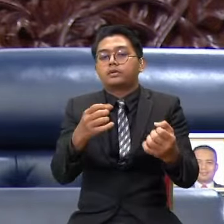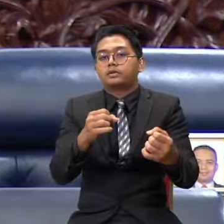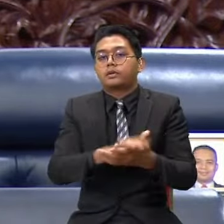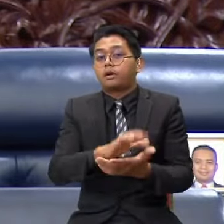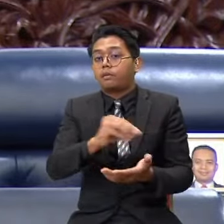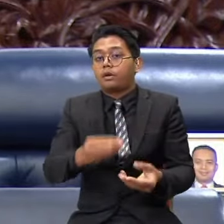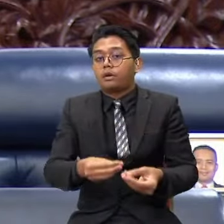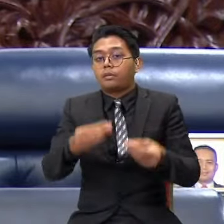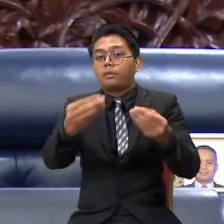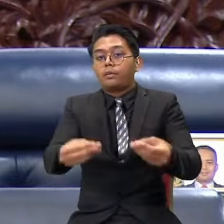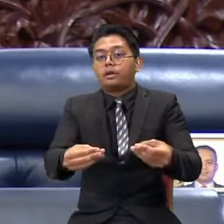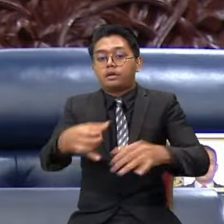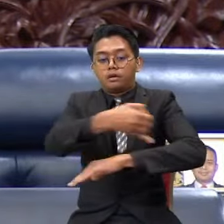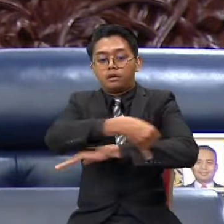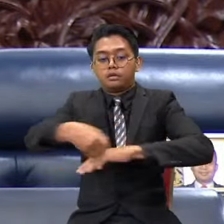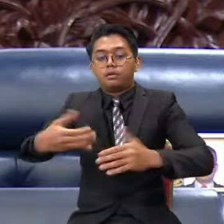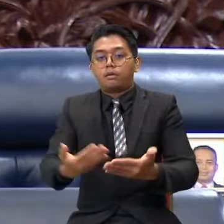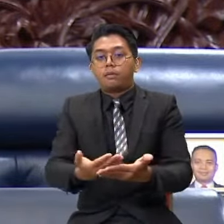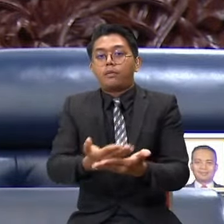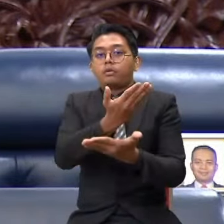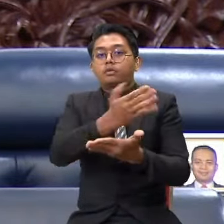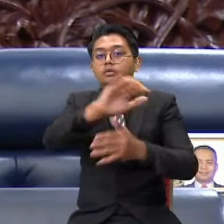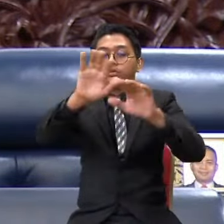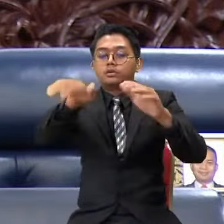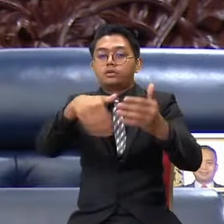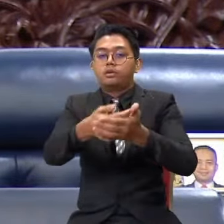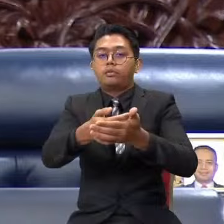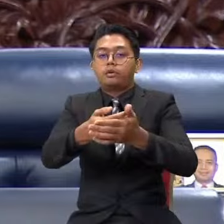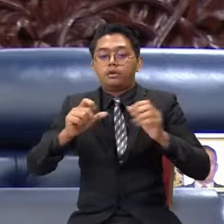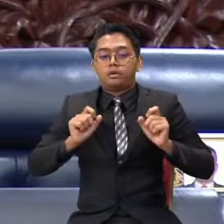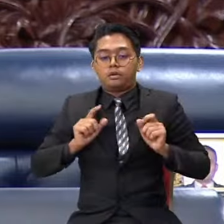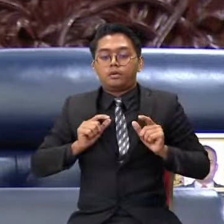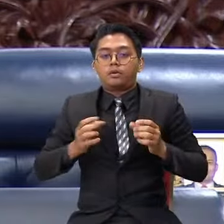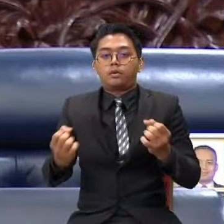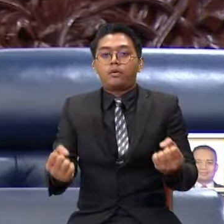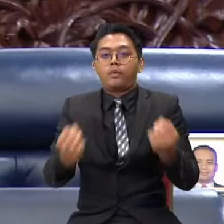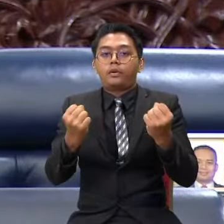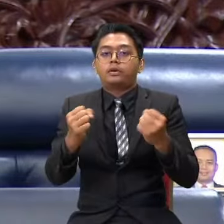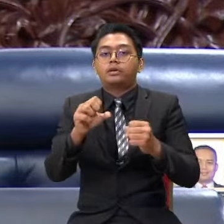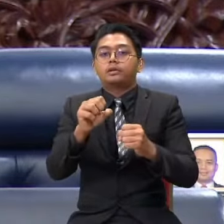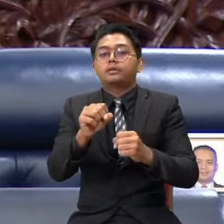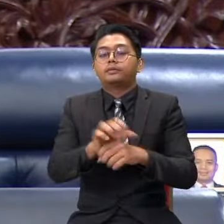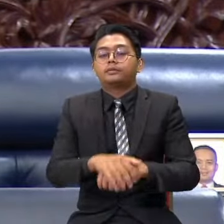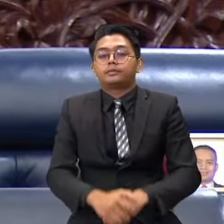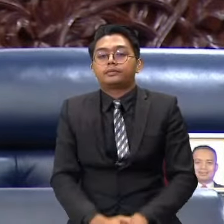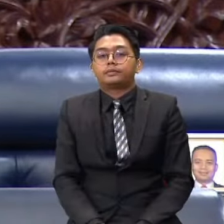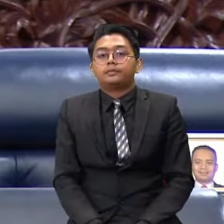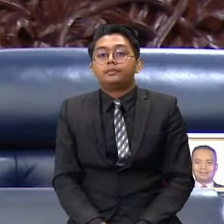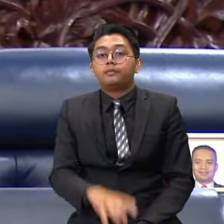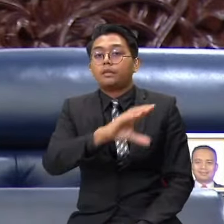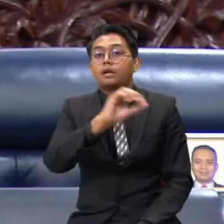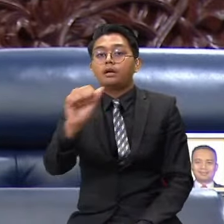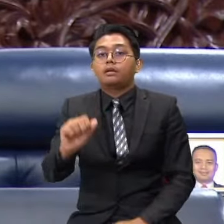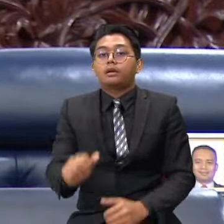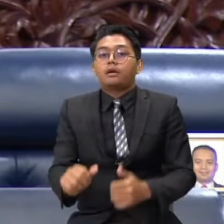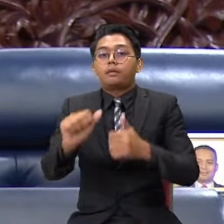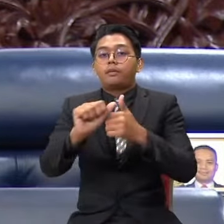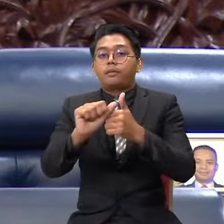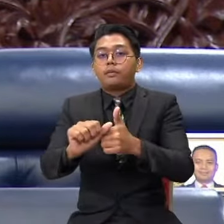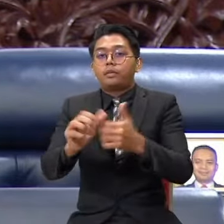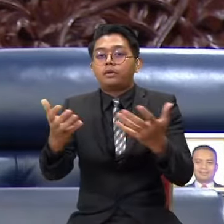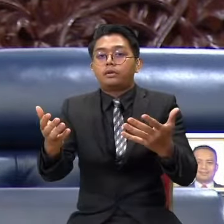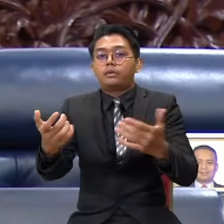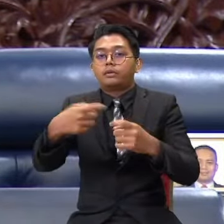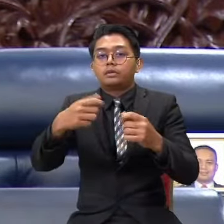guideline yang baru kepada semua pihak swasta untuk mengentatkan seuriti cyber berdasarkan Malaysia National cyber